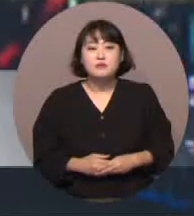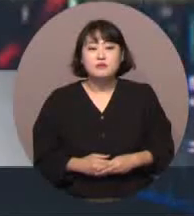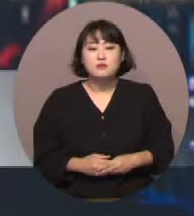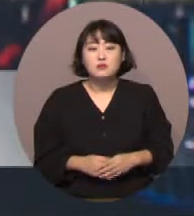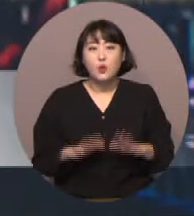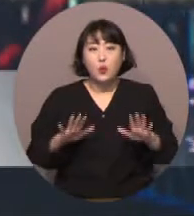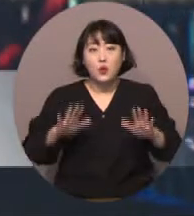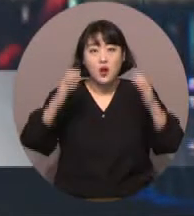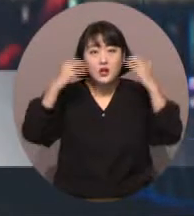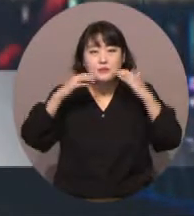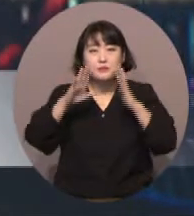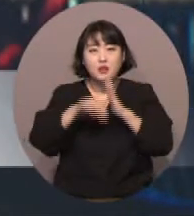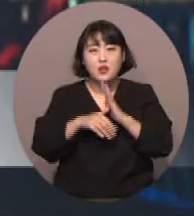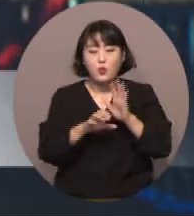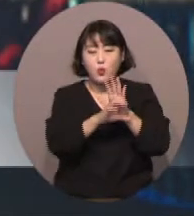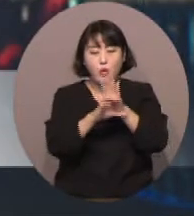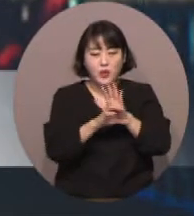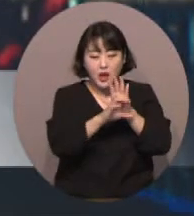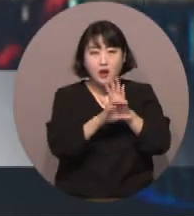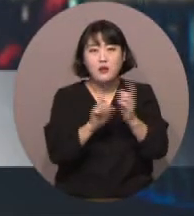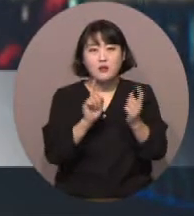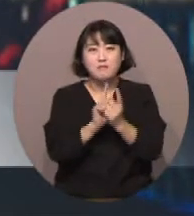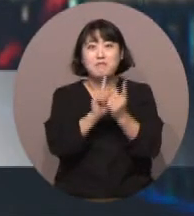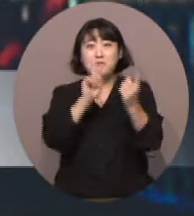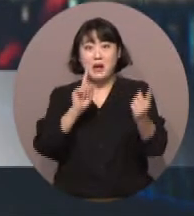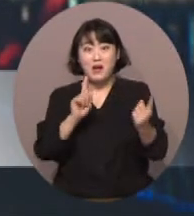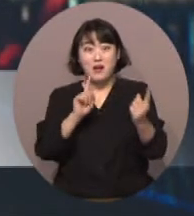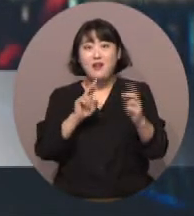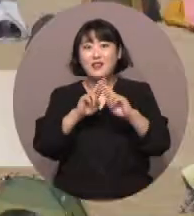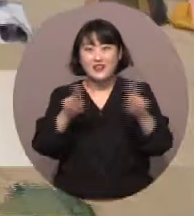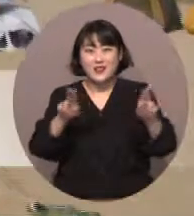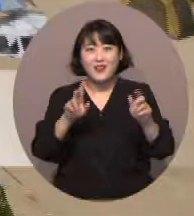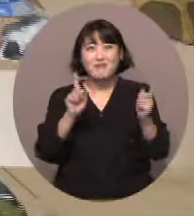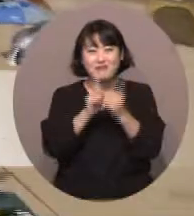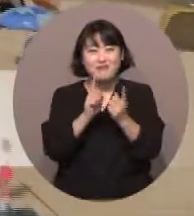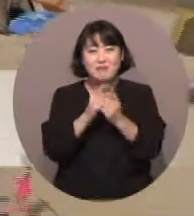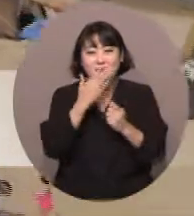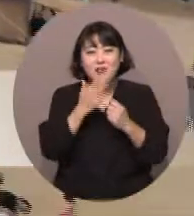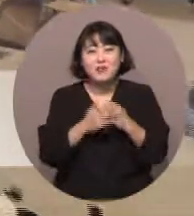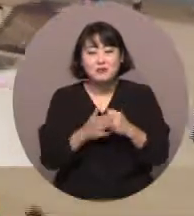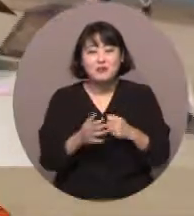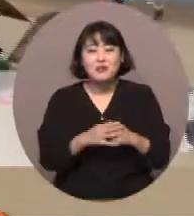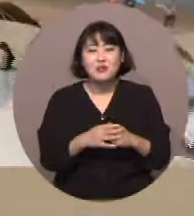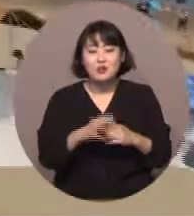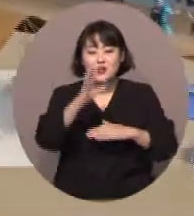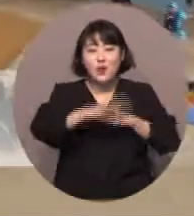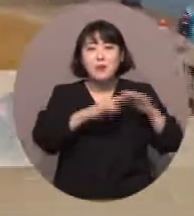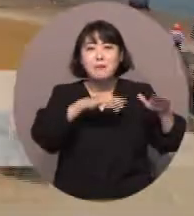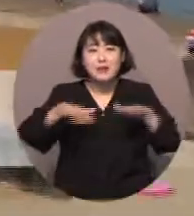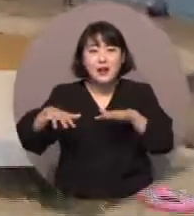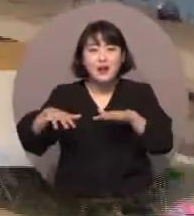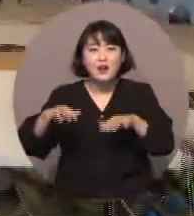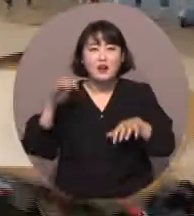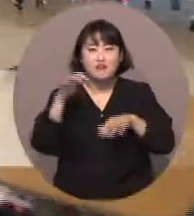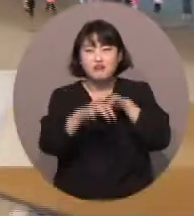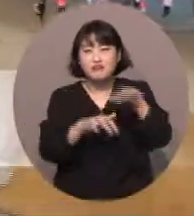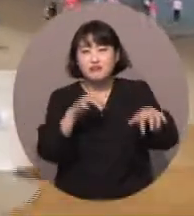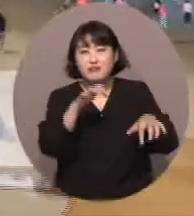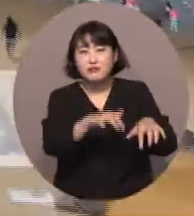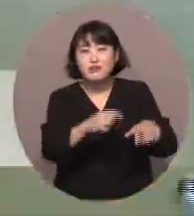올 여름 코로나19 사회적 거리두기 해제 등의 영향으로 보령과 태안 등 서해안 해수욕장을 찾은